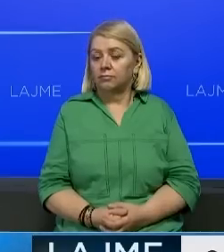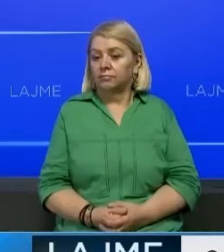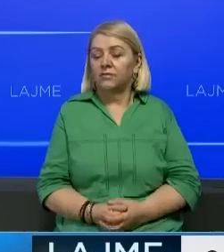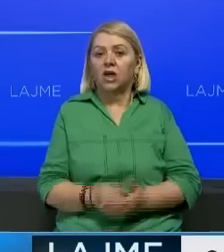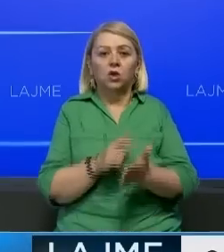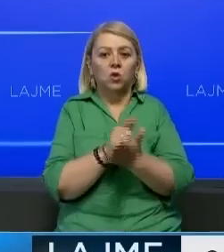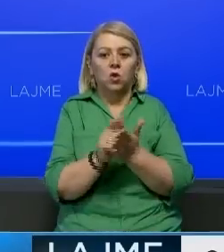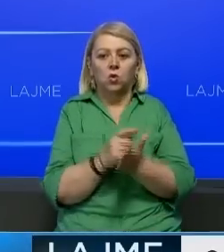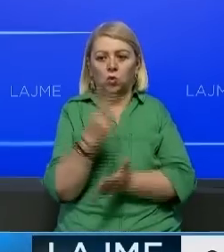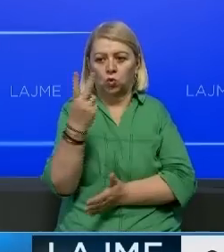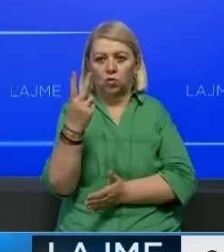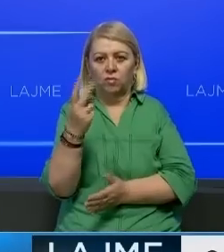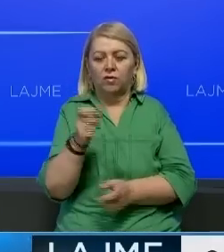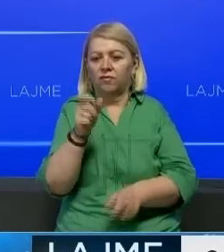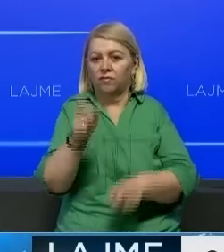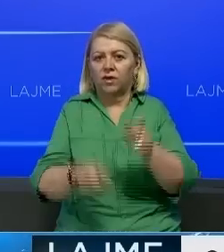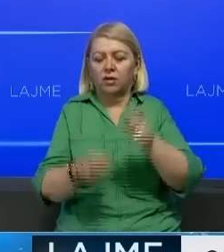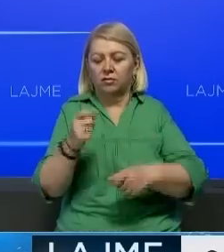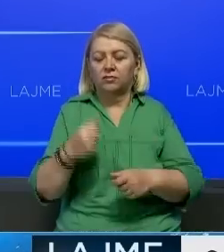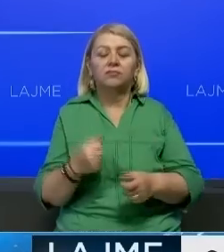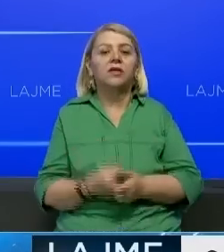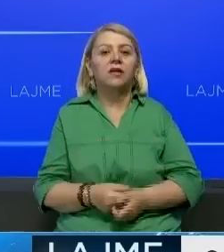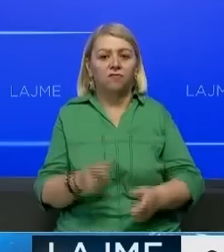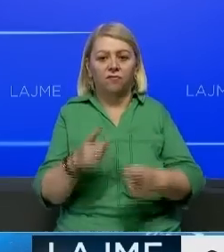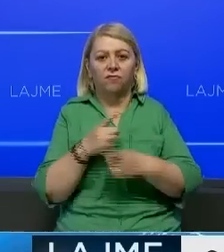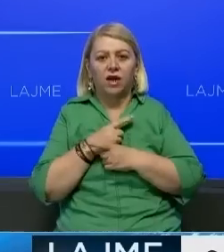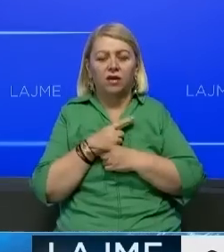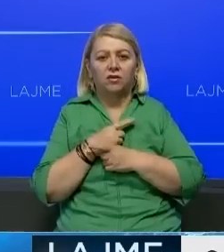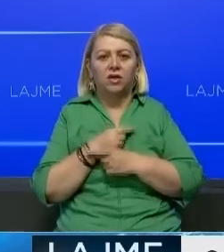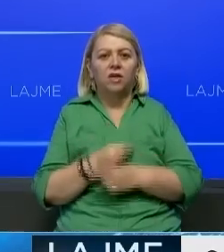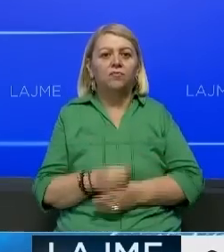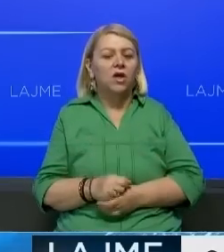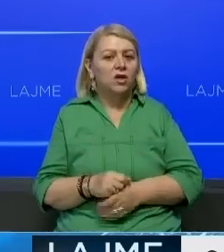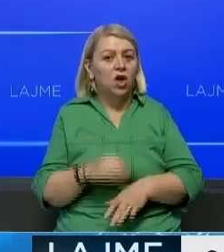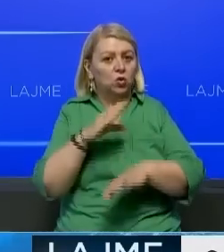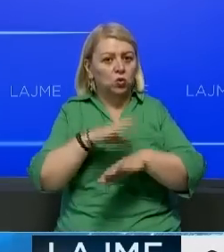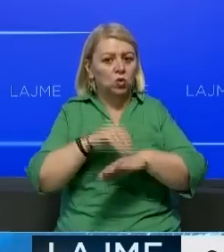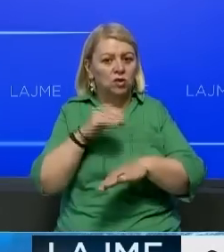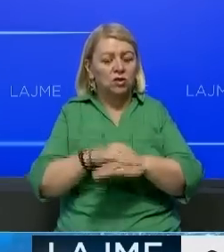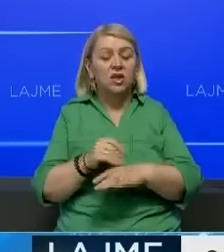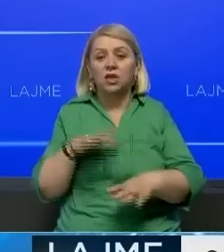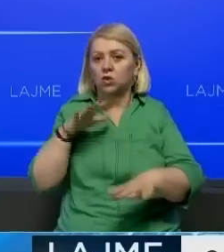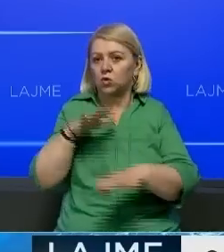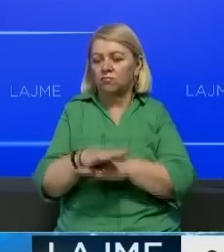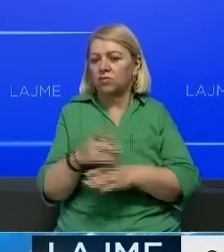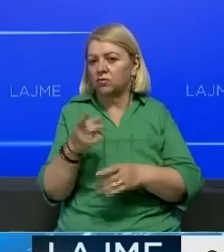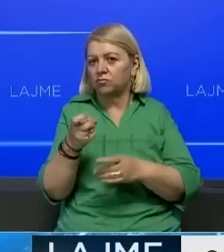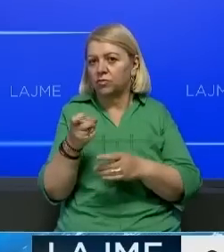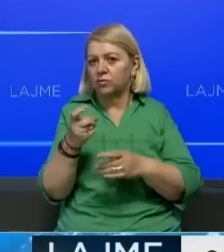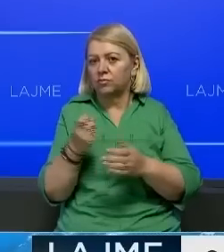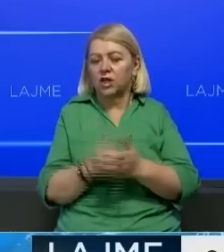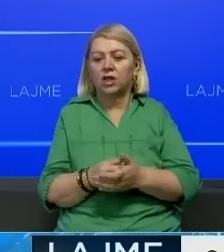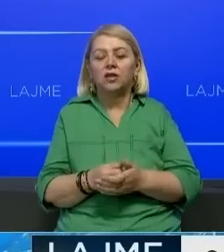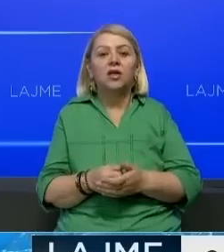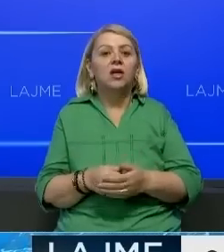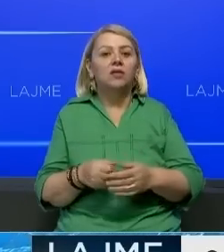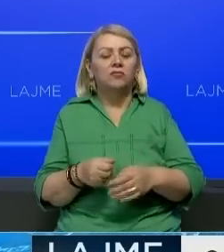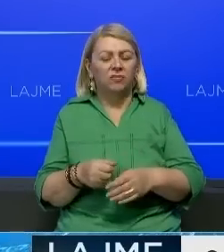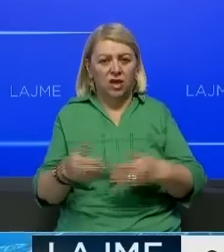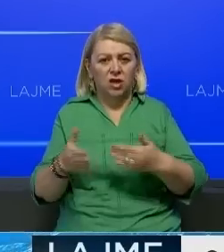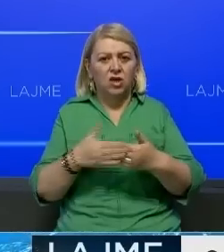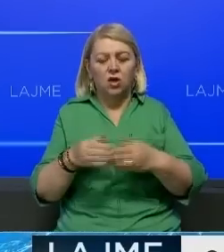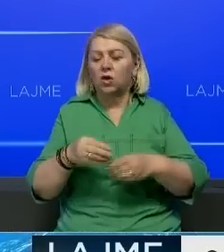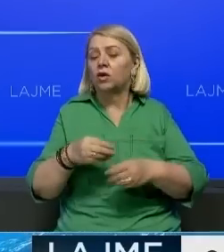Ndërkohë, 2 personi janë vrarë dhe disa të tjerë janë plagosur në Oslo pasi një sulmues qelloi me armë zjarri në disa lokacione në afërsi